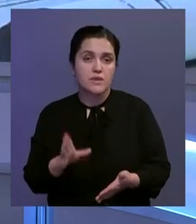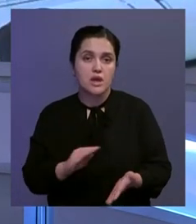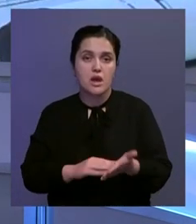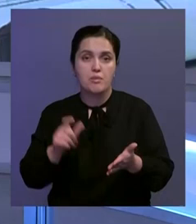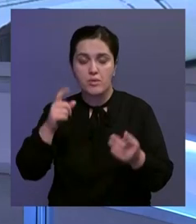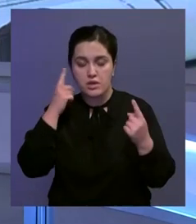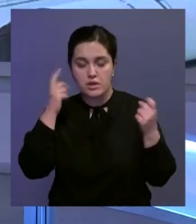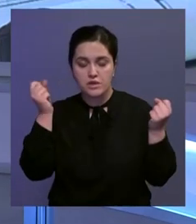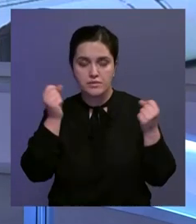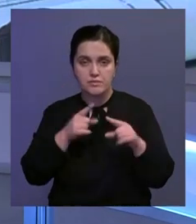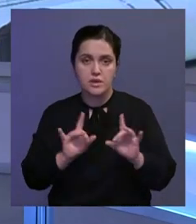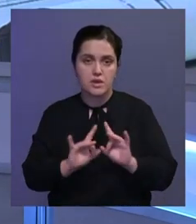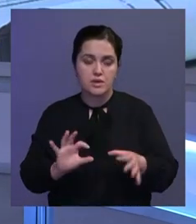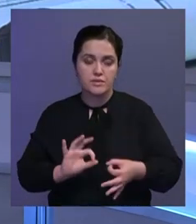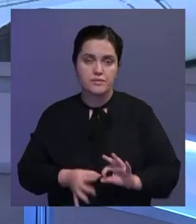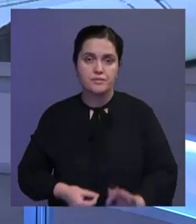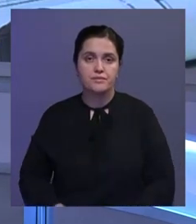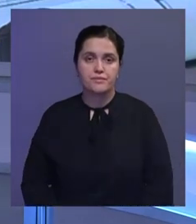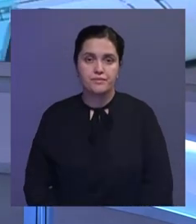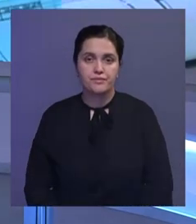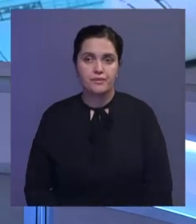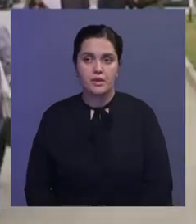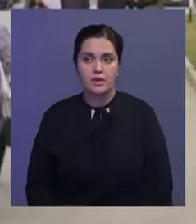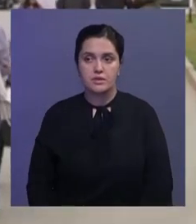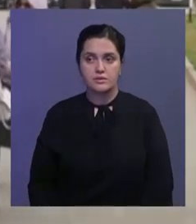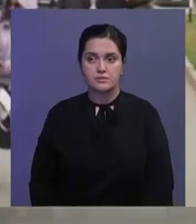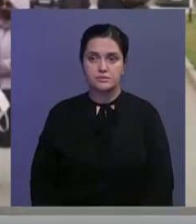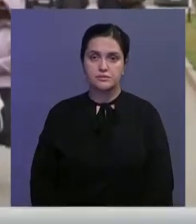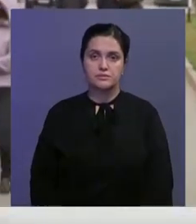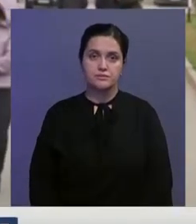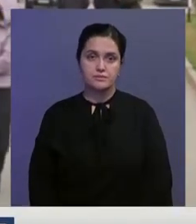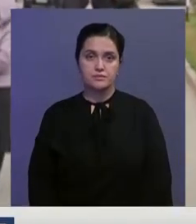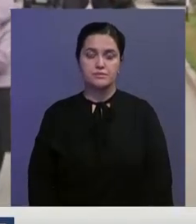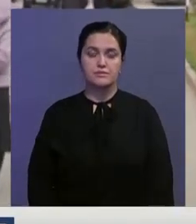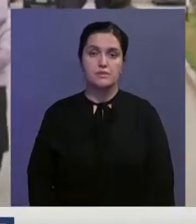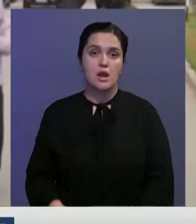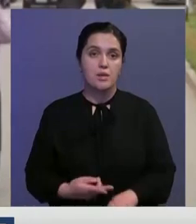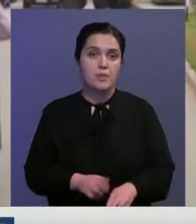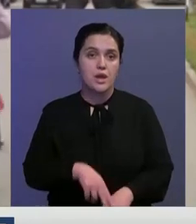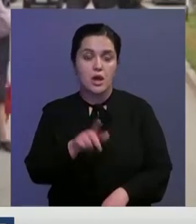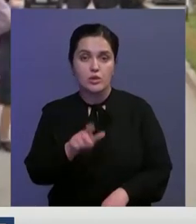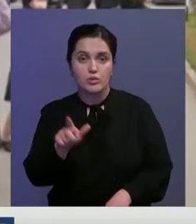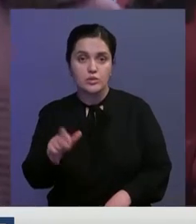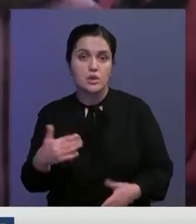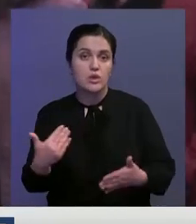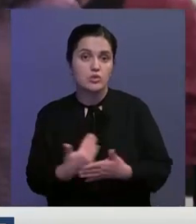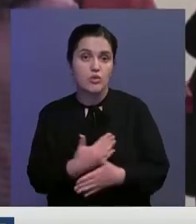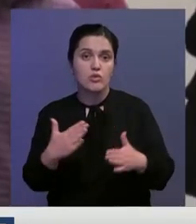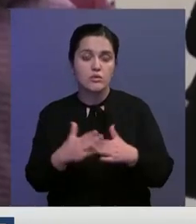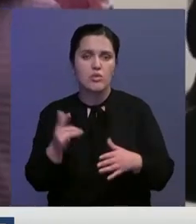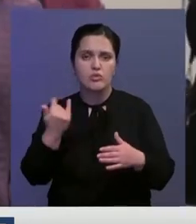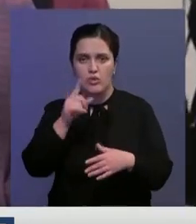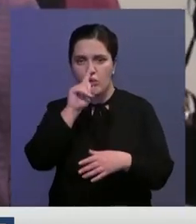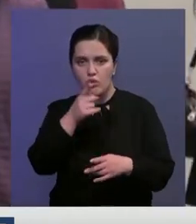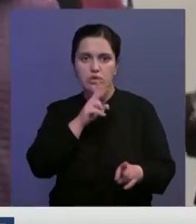на квартиры. Динара Абдирова разбиралась в ситуации. Эти жильцы новостроек вот уже год оббивают